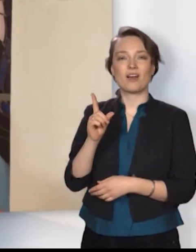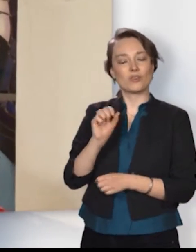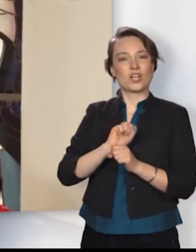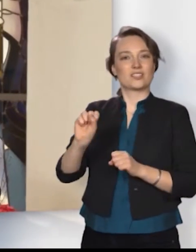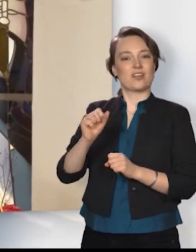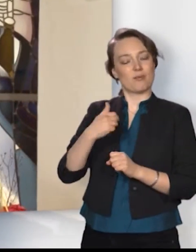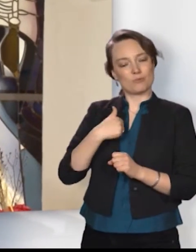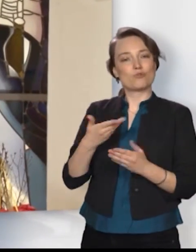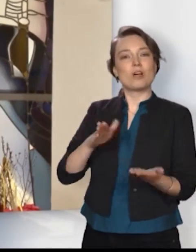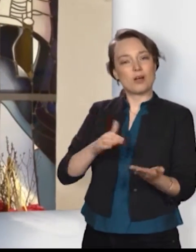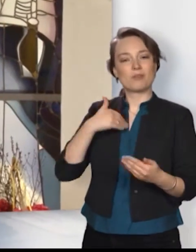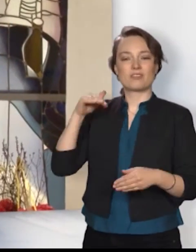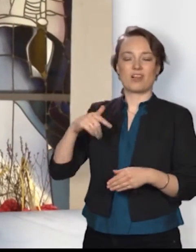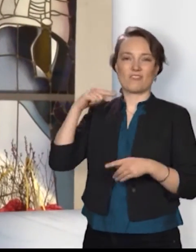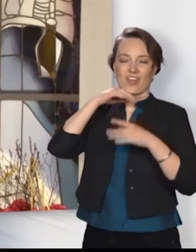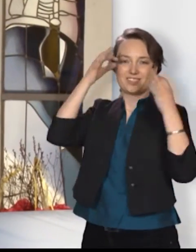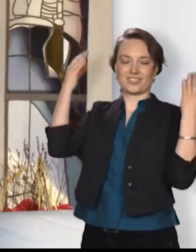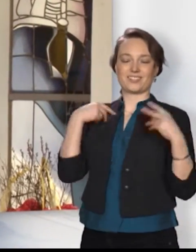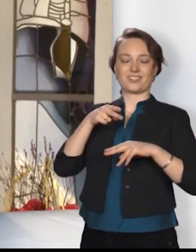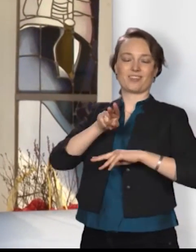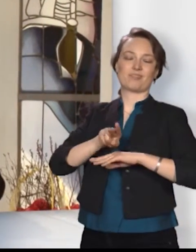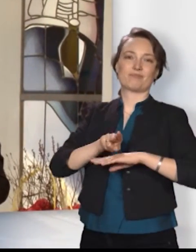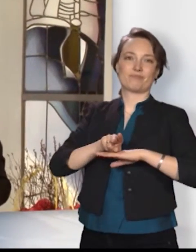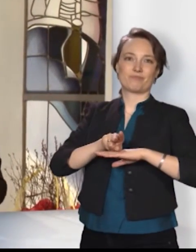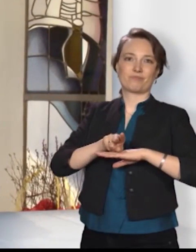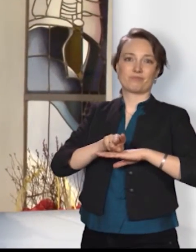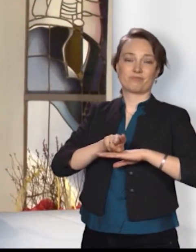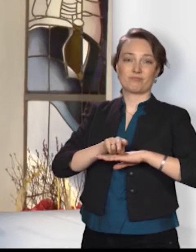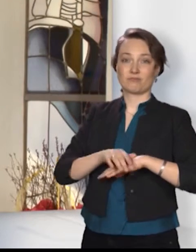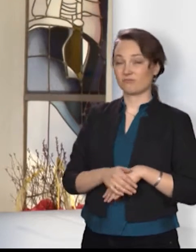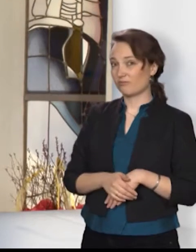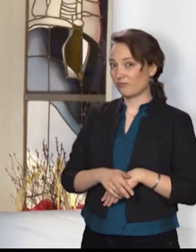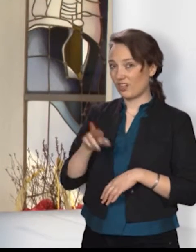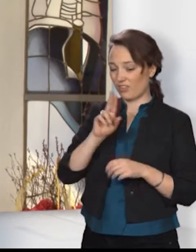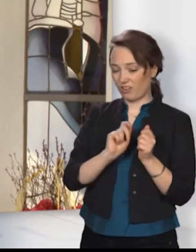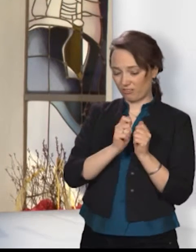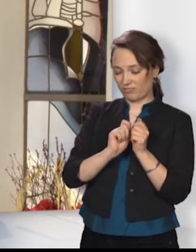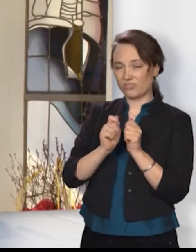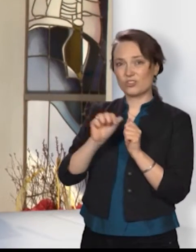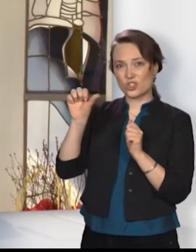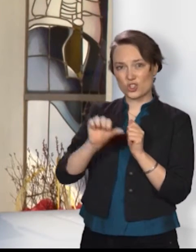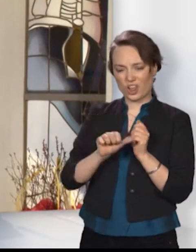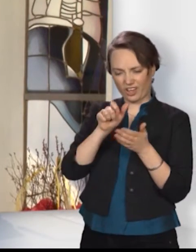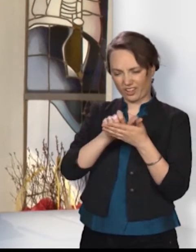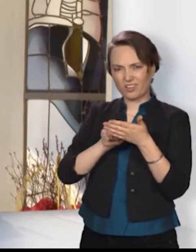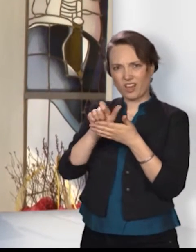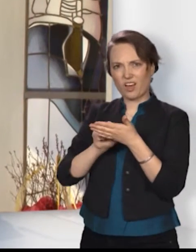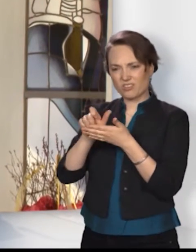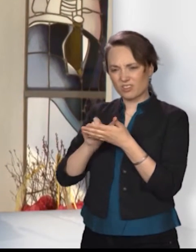Wer ein schlechtes Blatt auf der Hand hat, der wird häufig von der Angst geleitet.